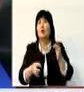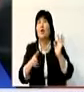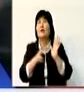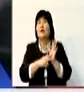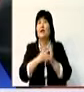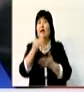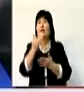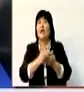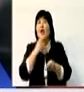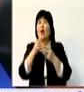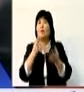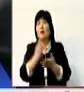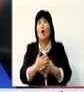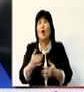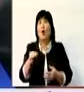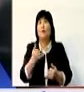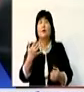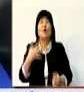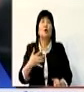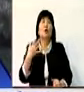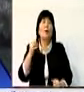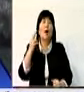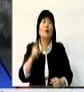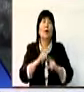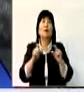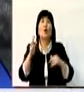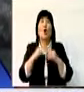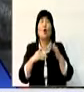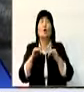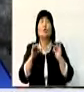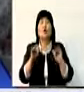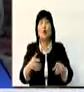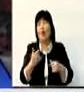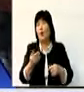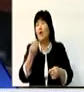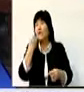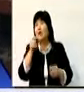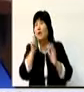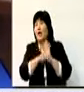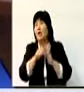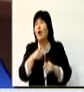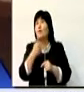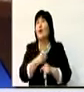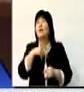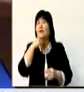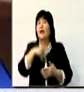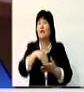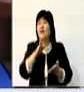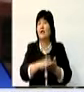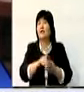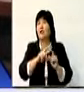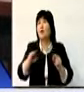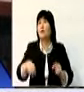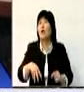талап арыз берілген. Облыста қазіргі күні 55 әлеуметтік нысанның құрылысы жүруде. Олардың сапасын бақылау басты назарда, деді құзырлы мекеме